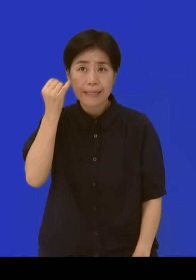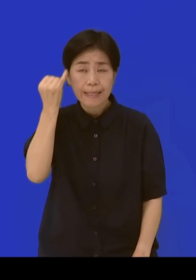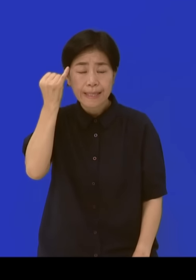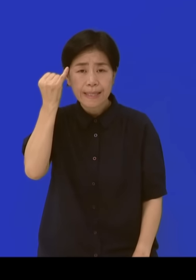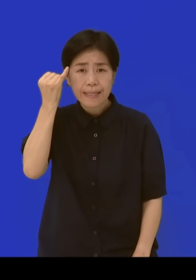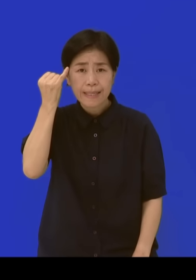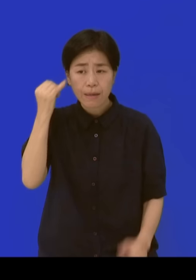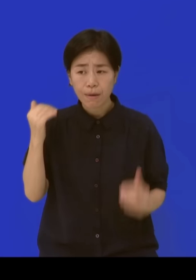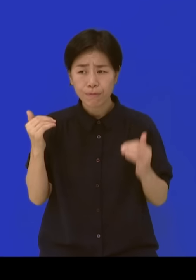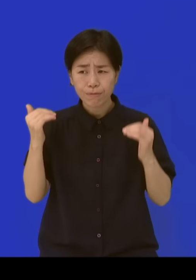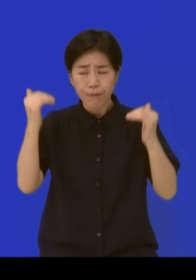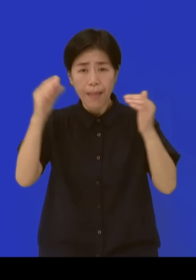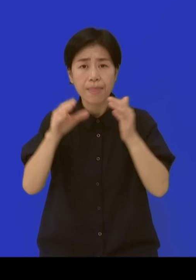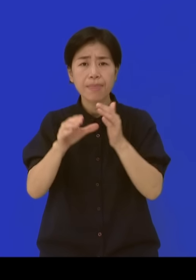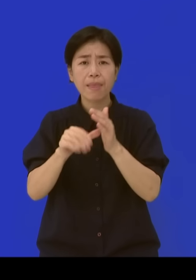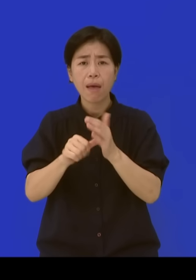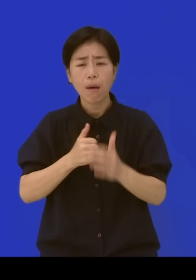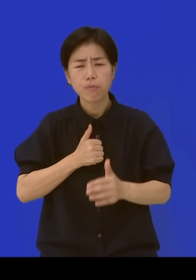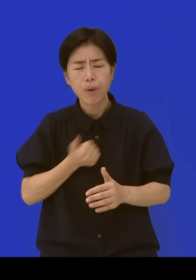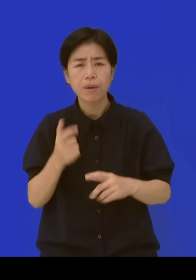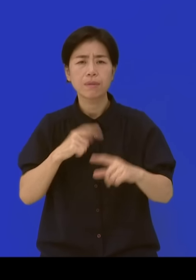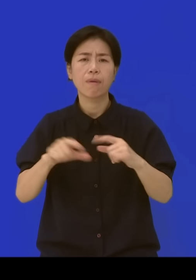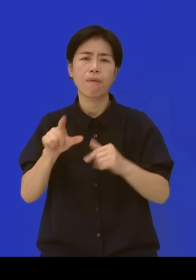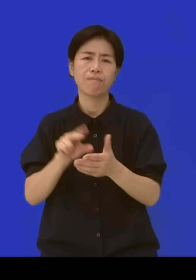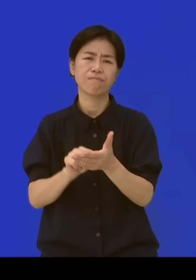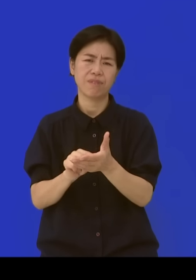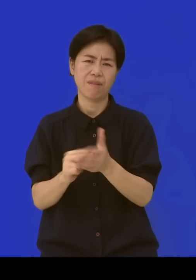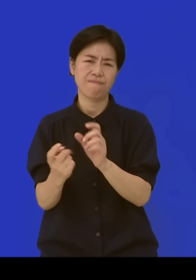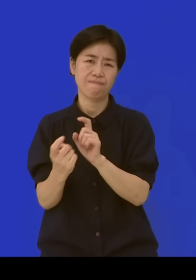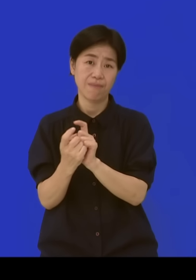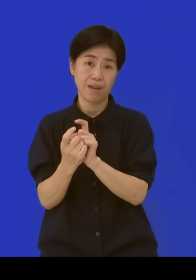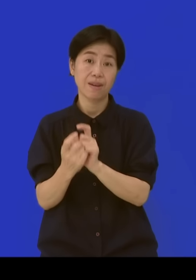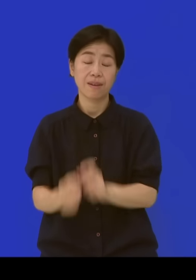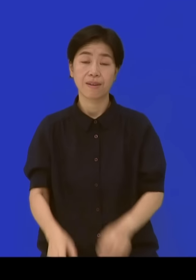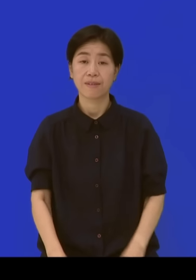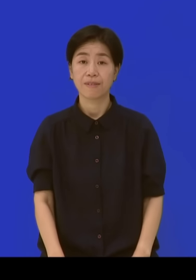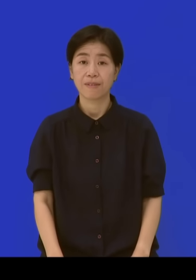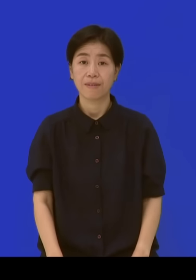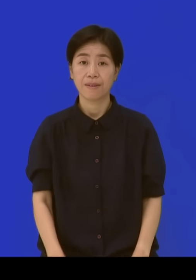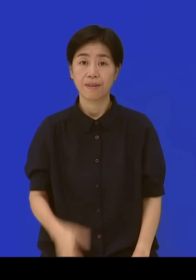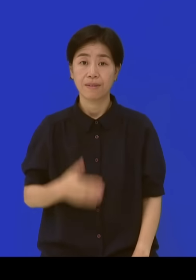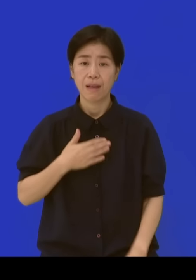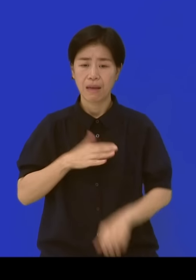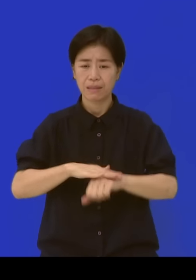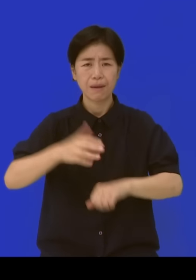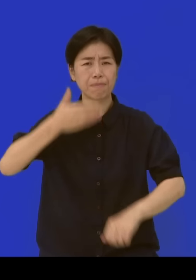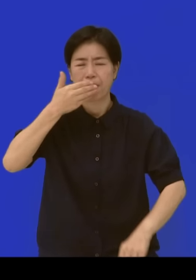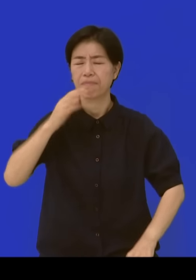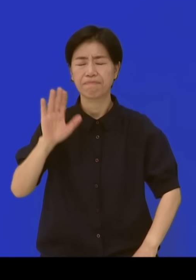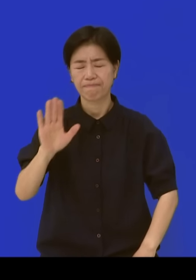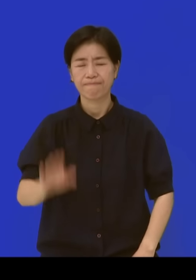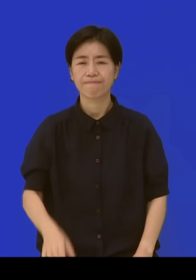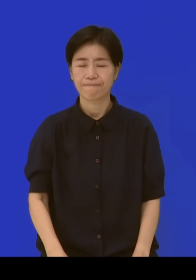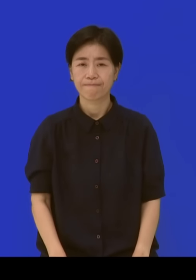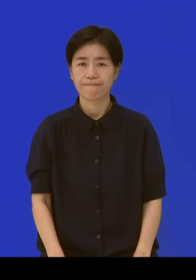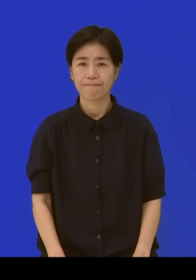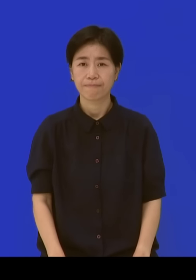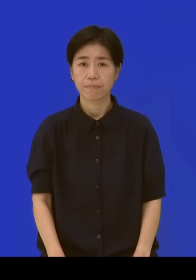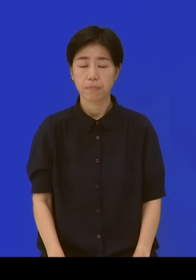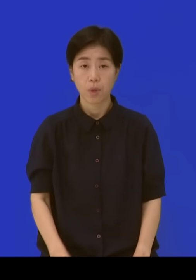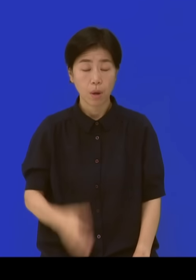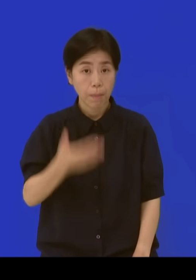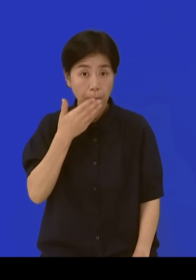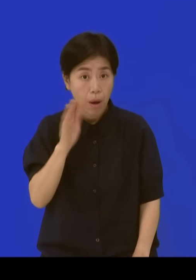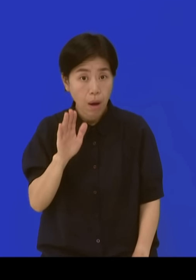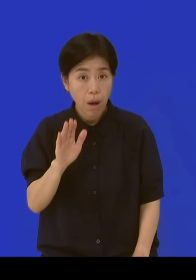들어갔을 때 더 예. 약간 더 문제가 되는 것 같습니다. 예. 제가 잘 제대로 챙겨 먹지 않고요. 예를 들면 밥도 안